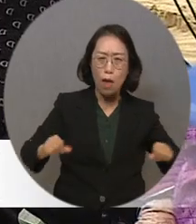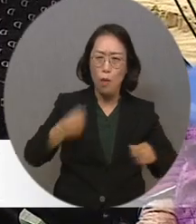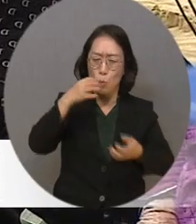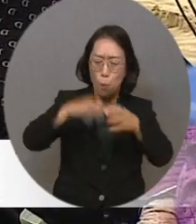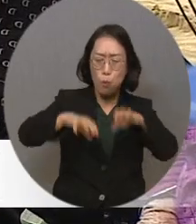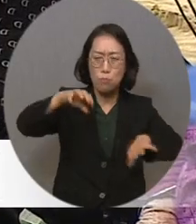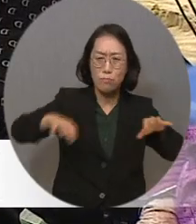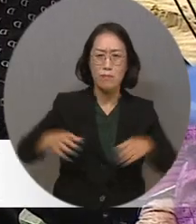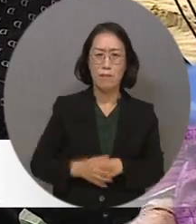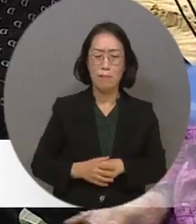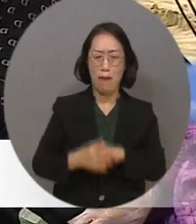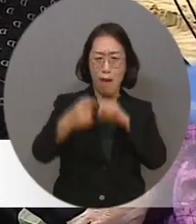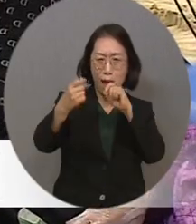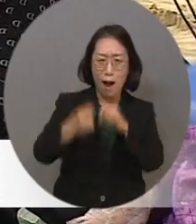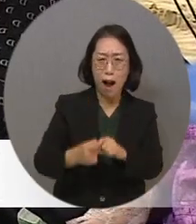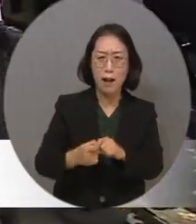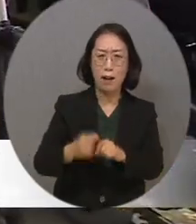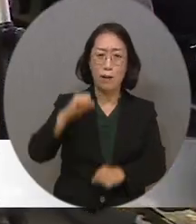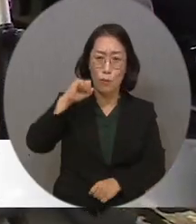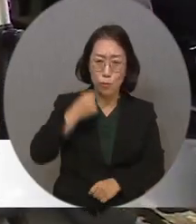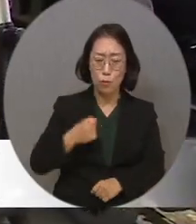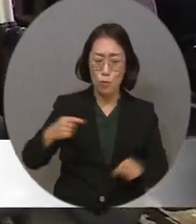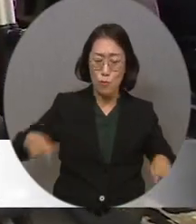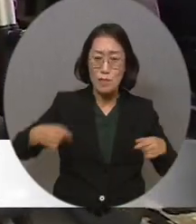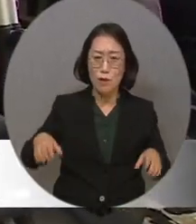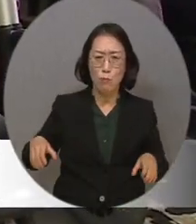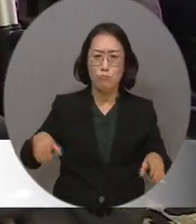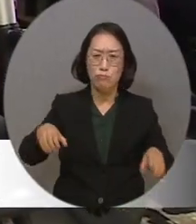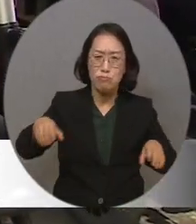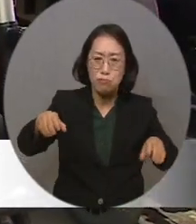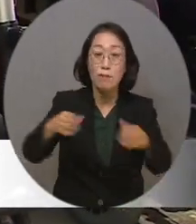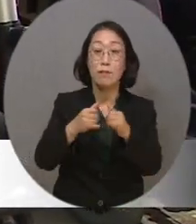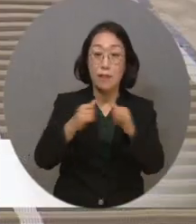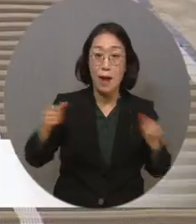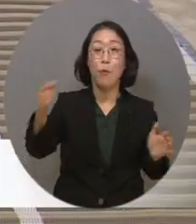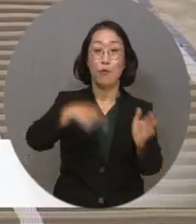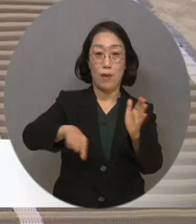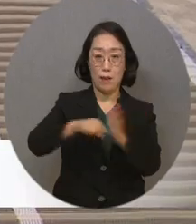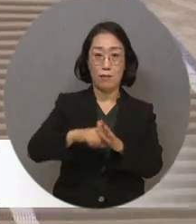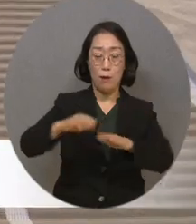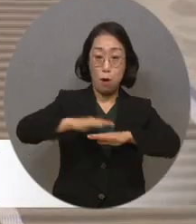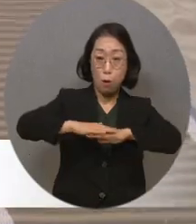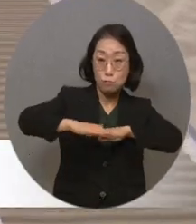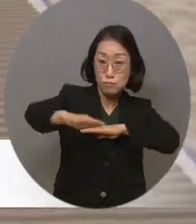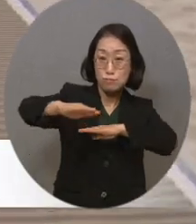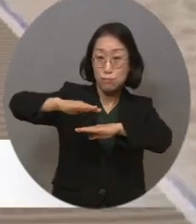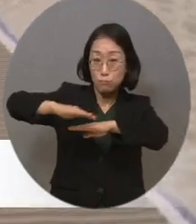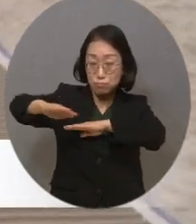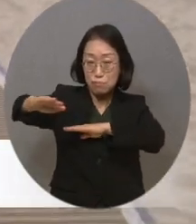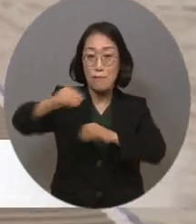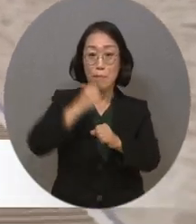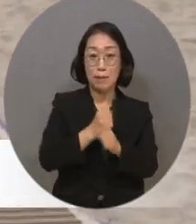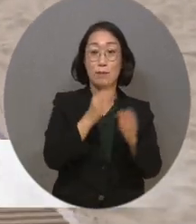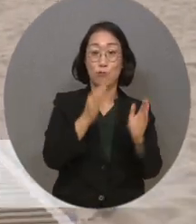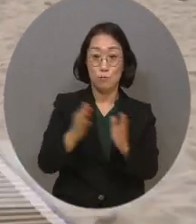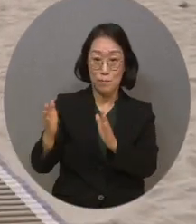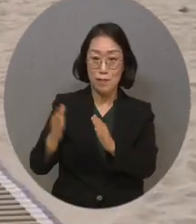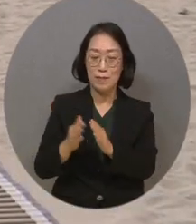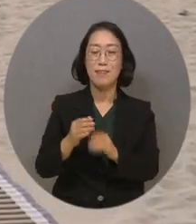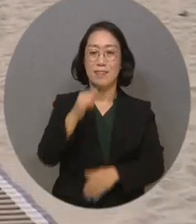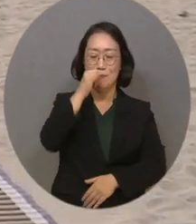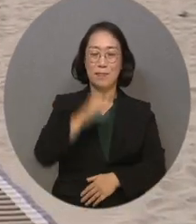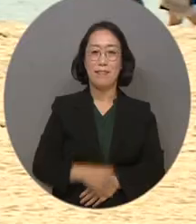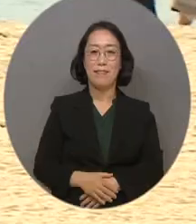때문에 바다에 가까이 접근하기 힘든 휠체어 장애인을 위해 휠체어 통행이 가능한 매트를 깔아 길을 만든